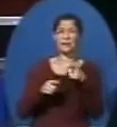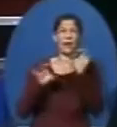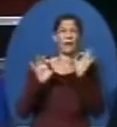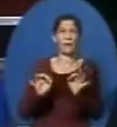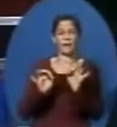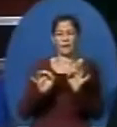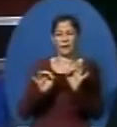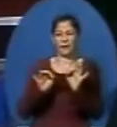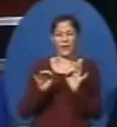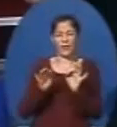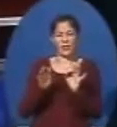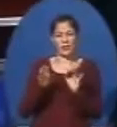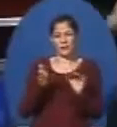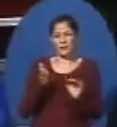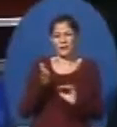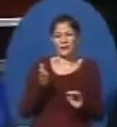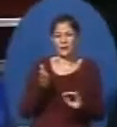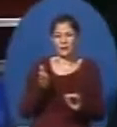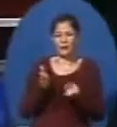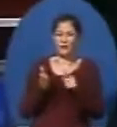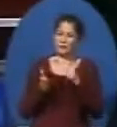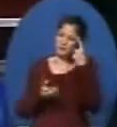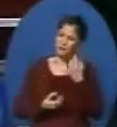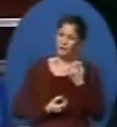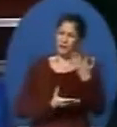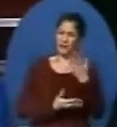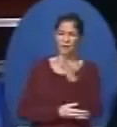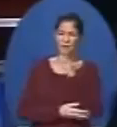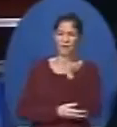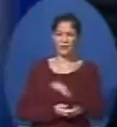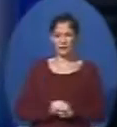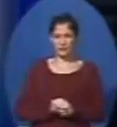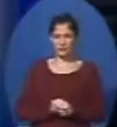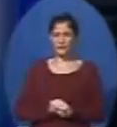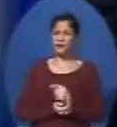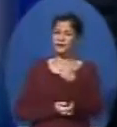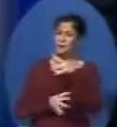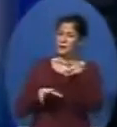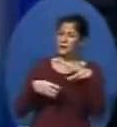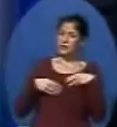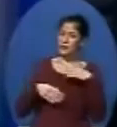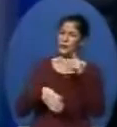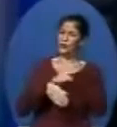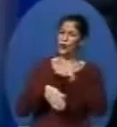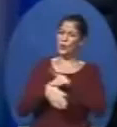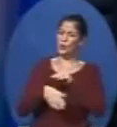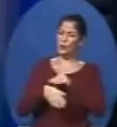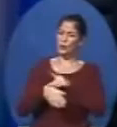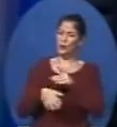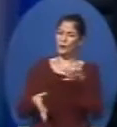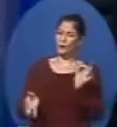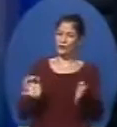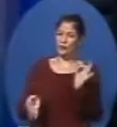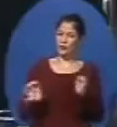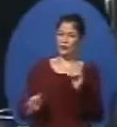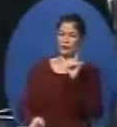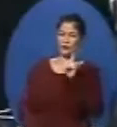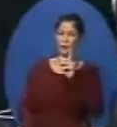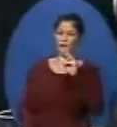ענישה שמשדר מסר מאוד בעייתי. זה כבר משהו אחר. אתה מסכים עם זה, דוקטור חיים משגב, שהצטרפת אלינו עכשיו, ושלום לך? שלום